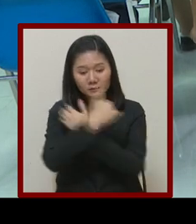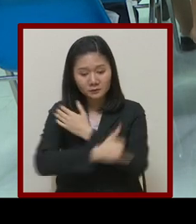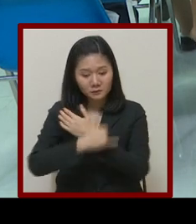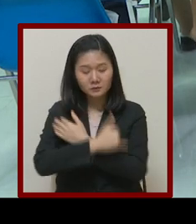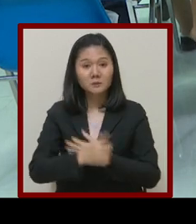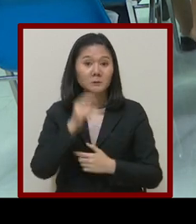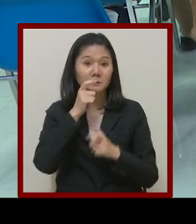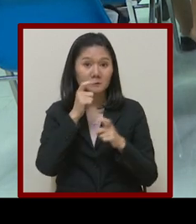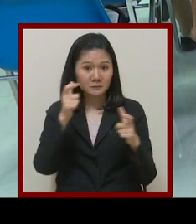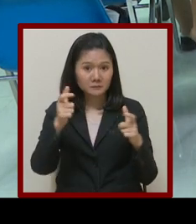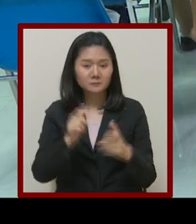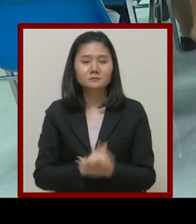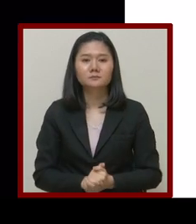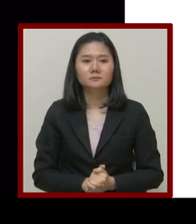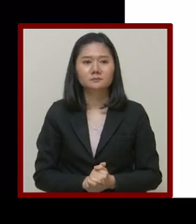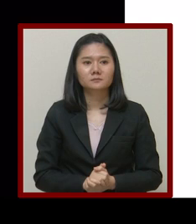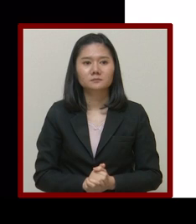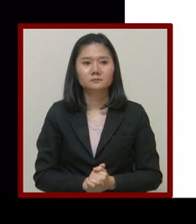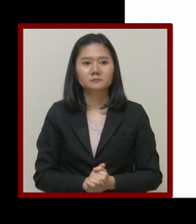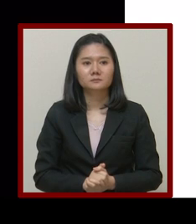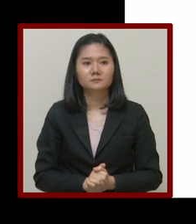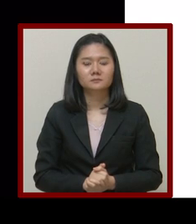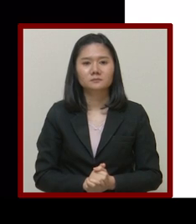นะคะที่พันใหญ่ๆใ